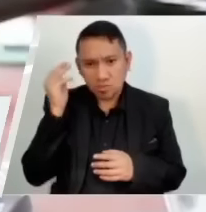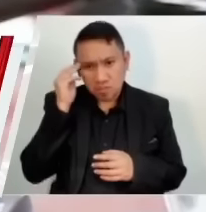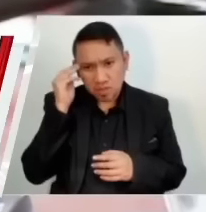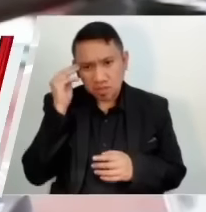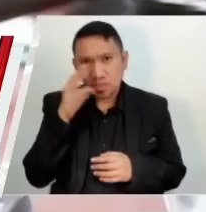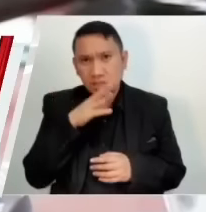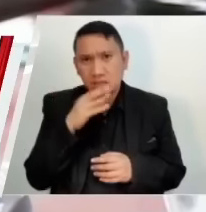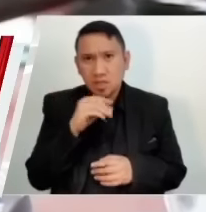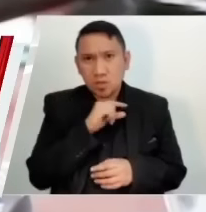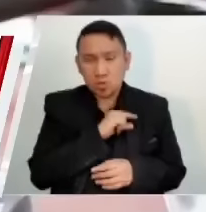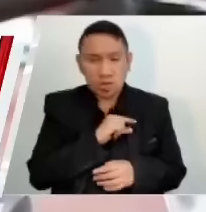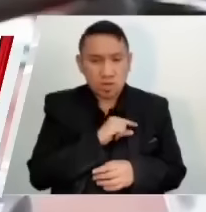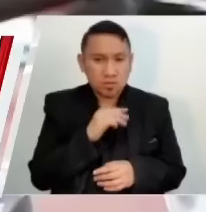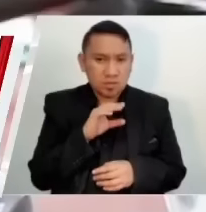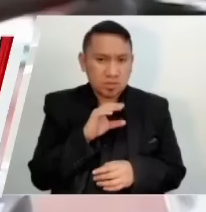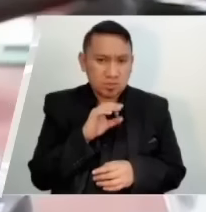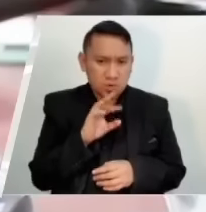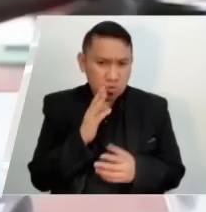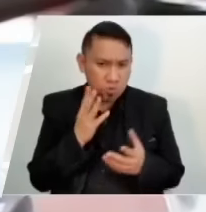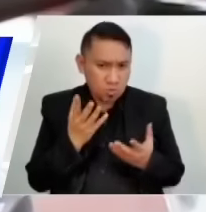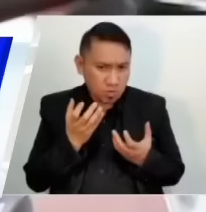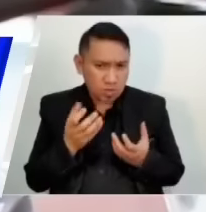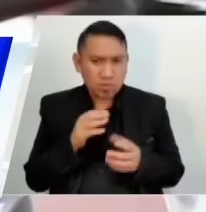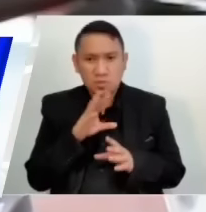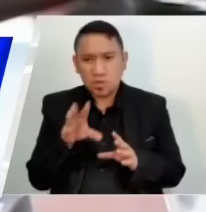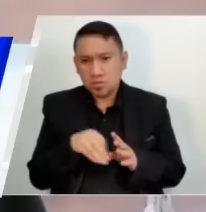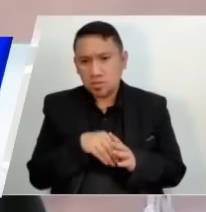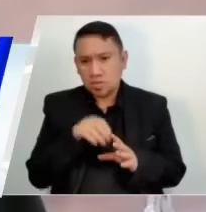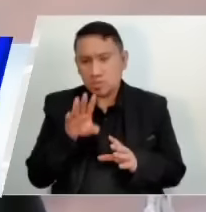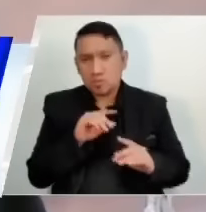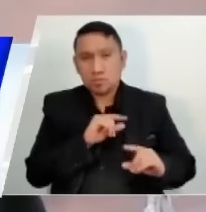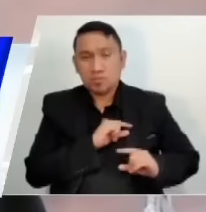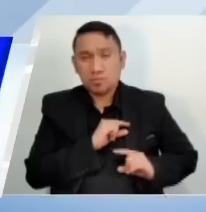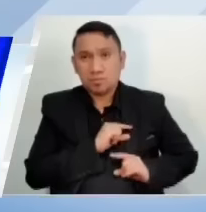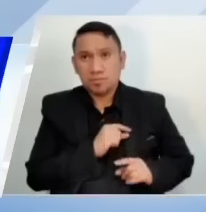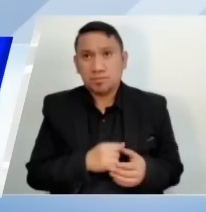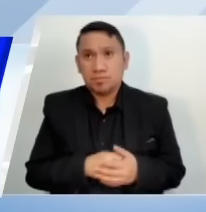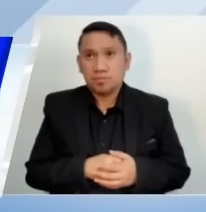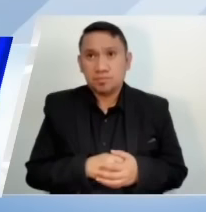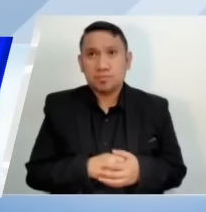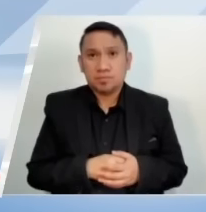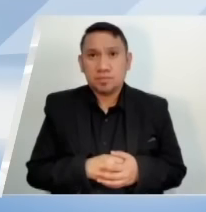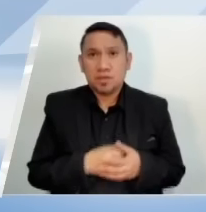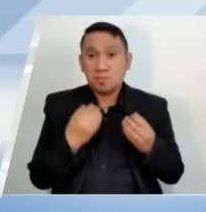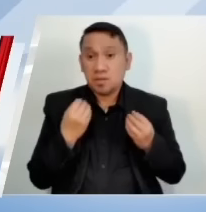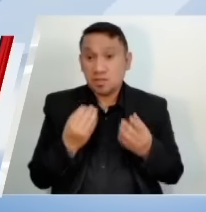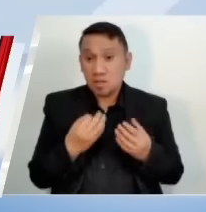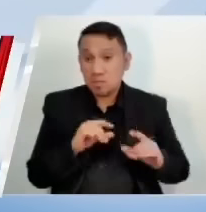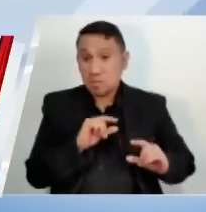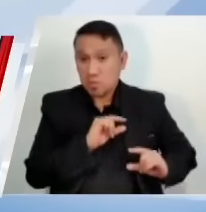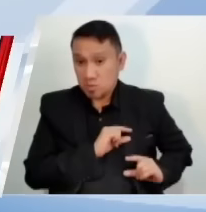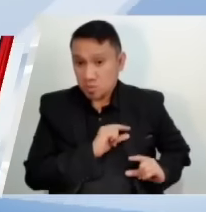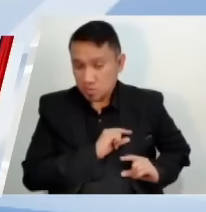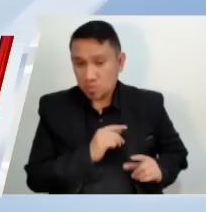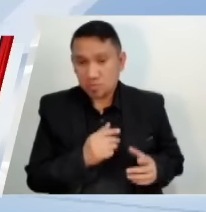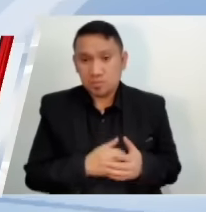sinuman na nagnanais na pasukin ng hanaboy na pagiging isang security guard? Marami sa mga security guard na hindi trained.